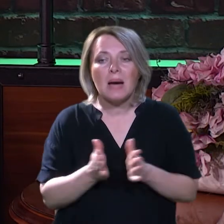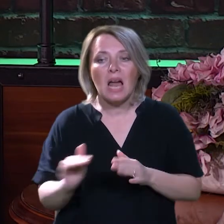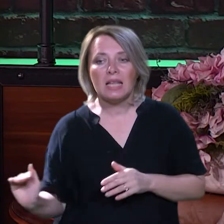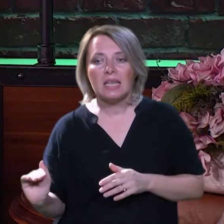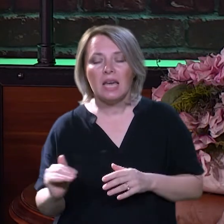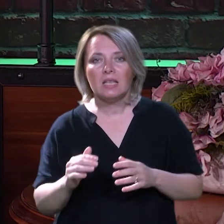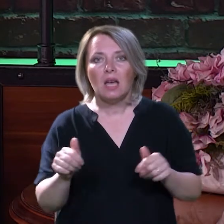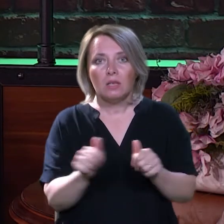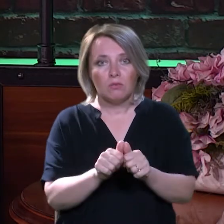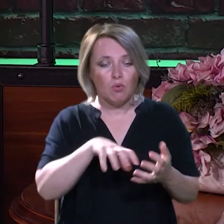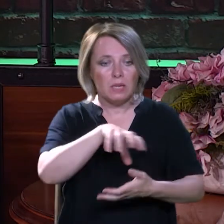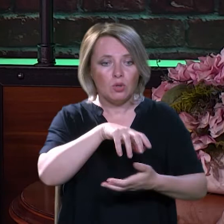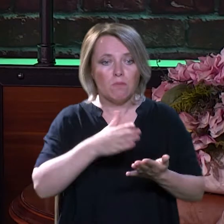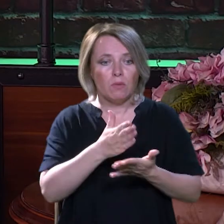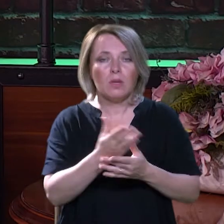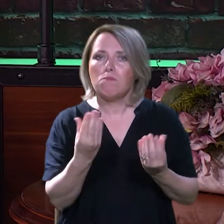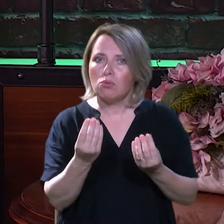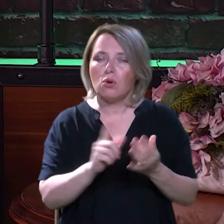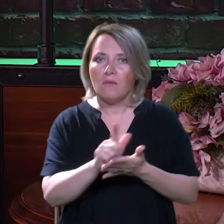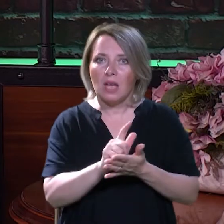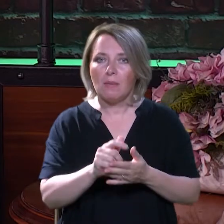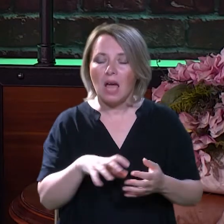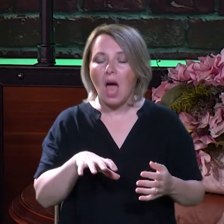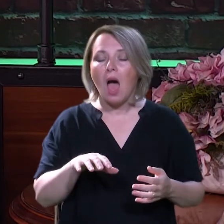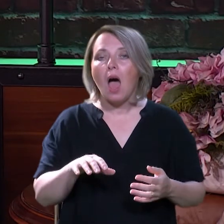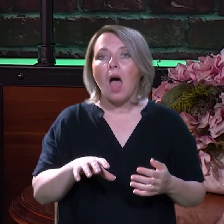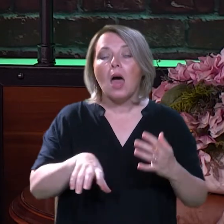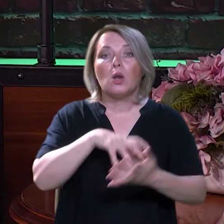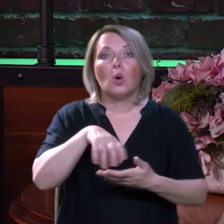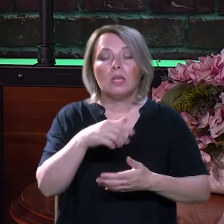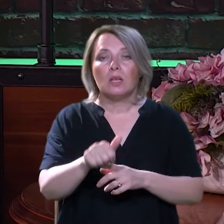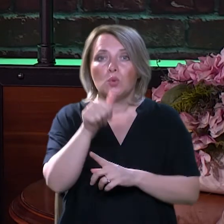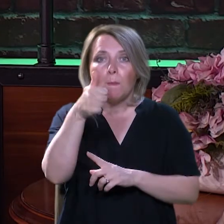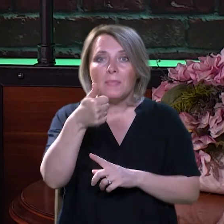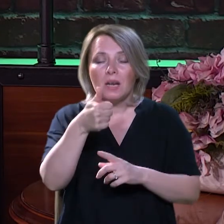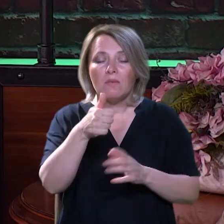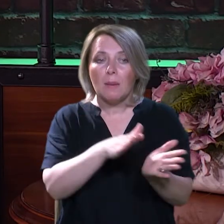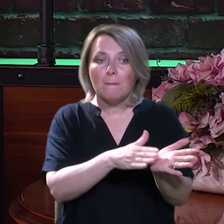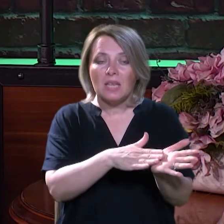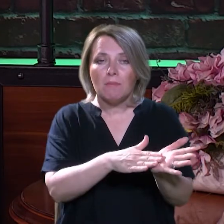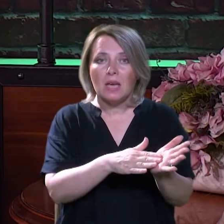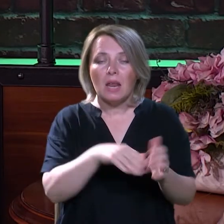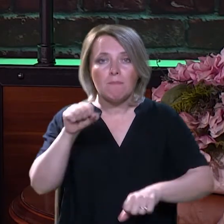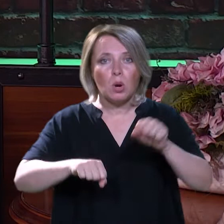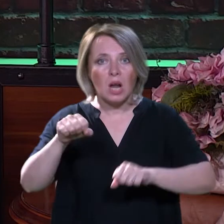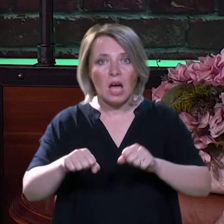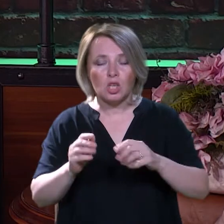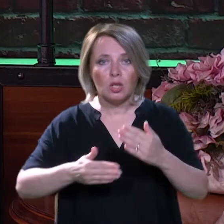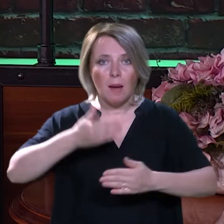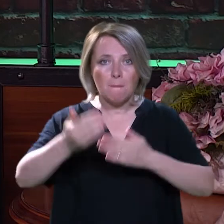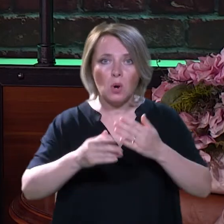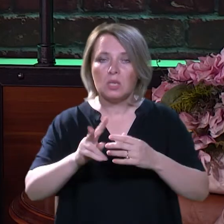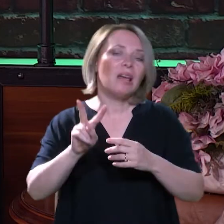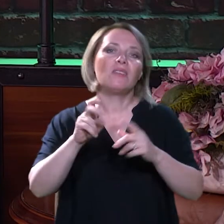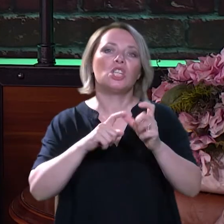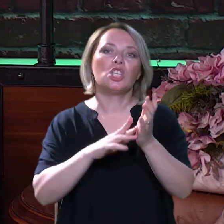djeca s roditeljima provode dosta vremena. Roditelji su prvi dječji modeli ponašanja. Znači, kasnije su to i vršnjaci, pa odgojitelji,